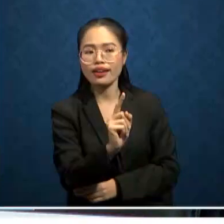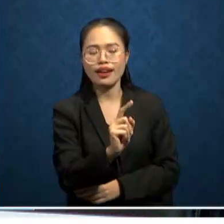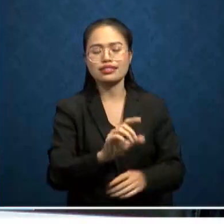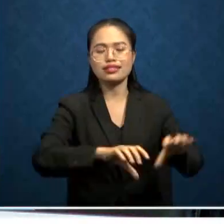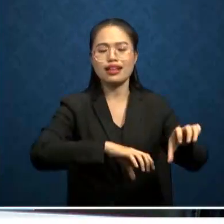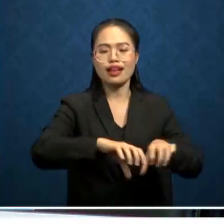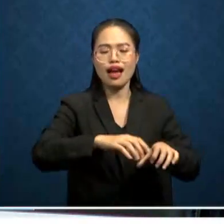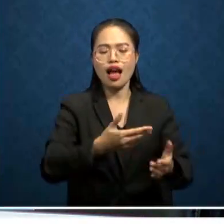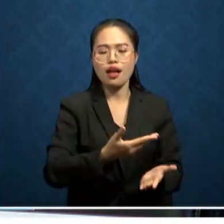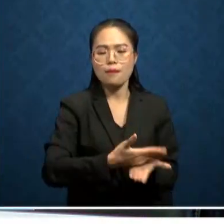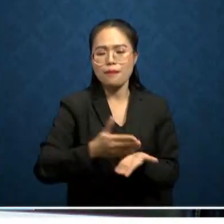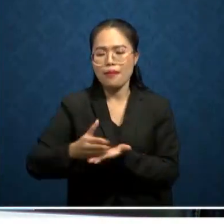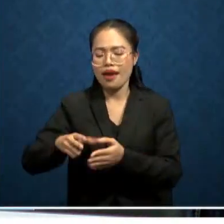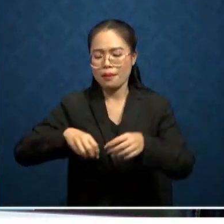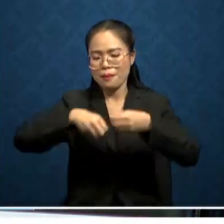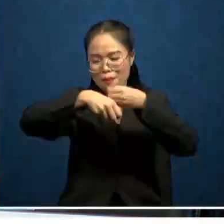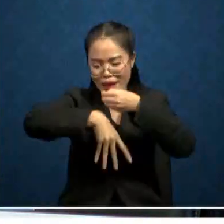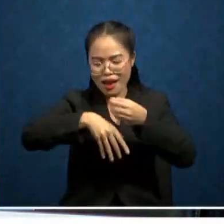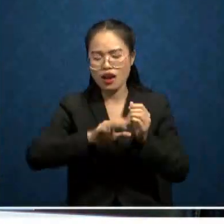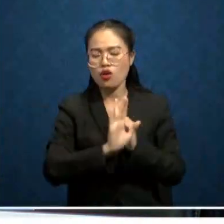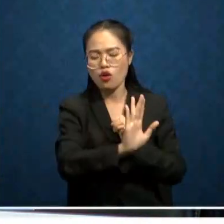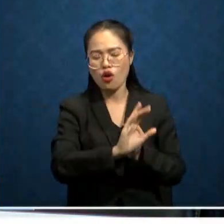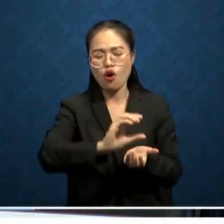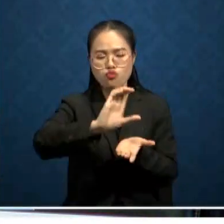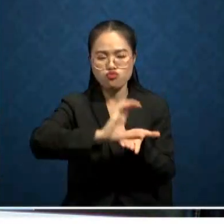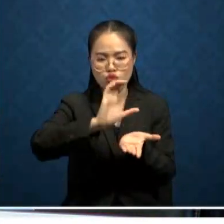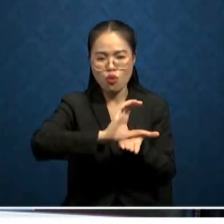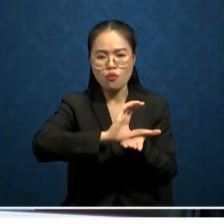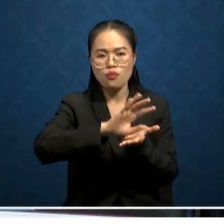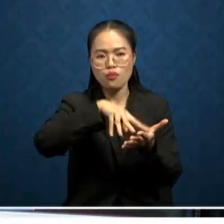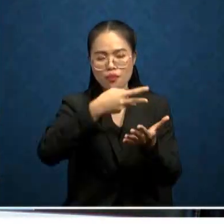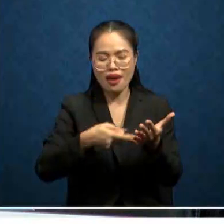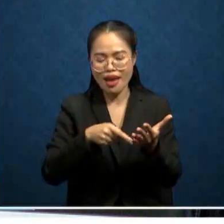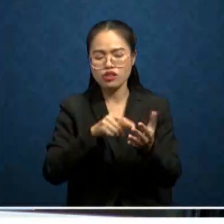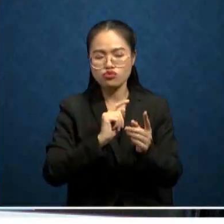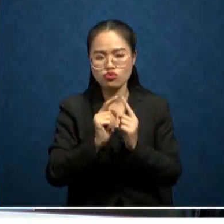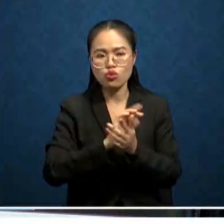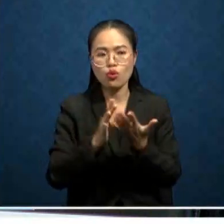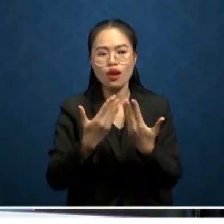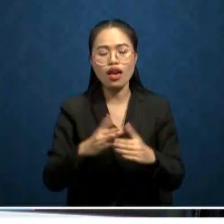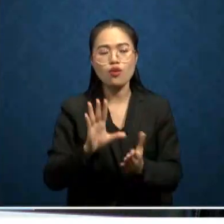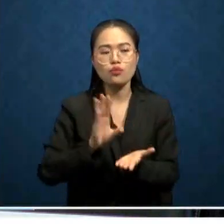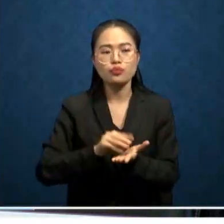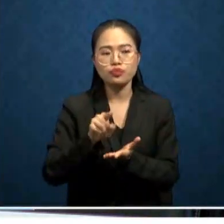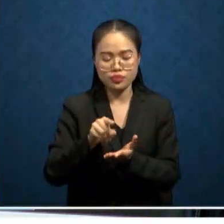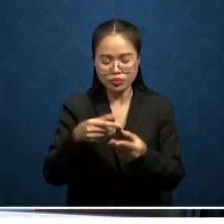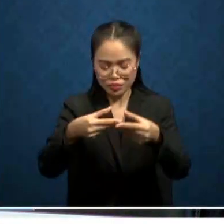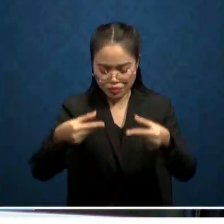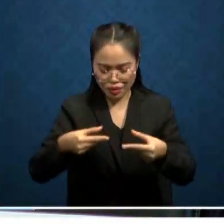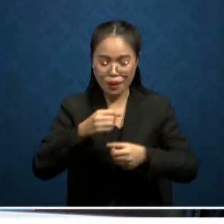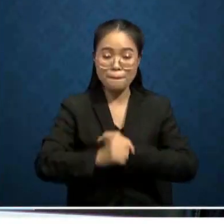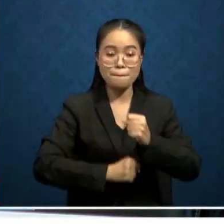ประมาณกับแผนแผนเรื่องของ 4Donee sdt 7เนี่ยเรามีพูดไปแล้วนะครับแต่อยู่ในแต่อยู่ใน annual Reportปี